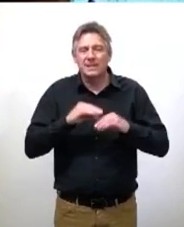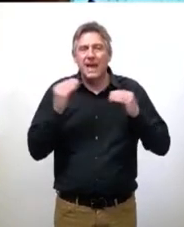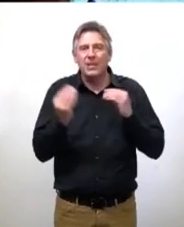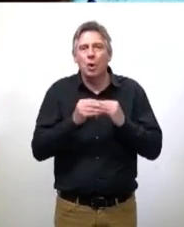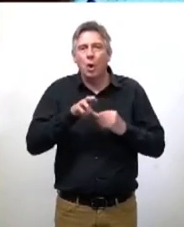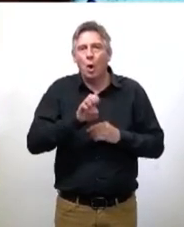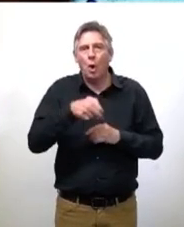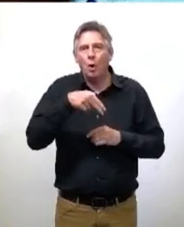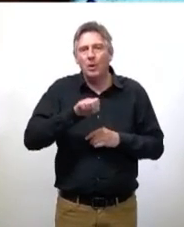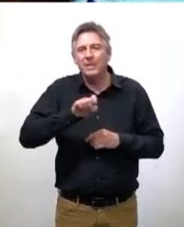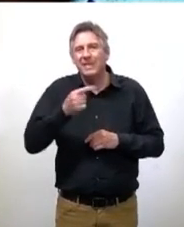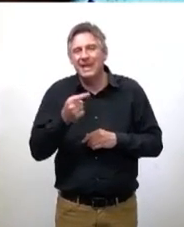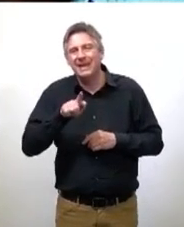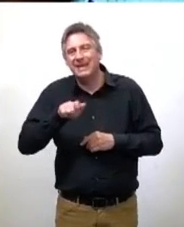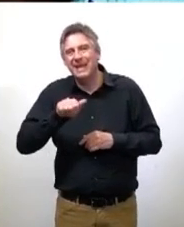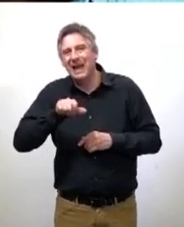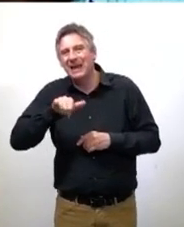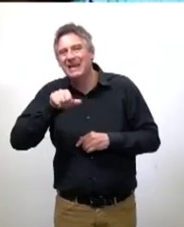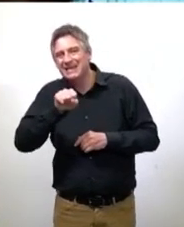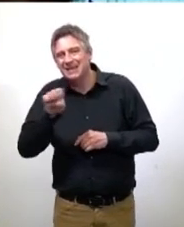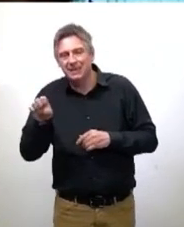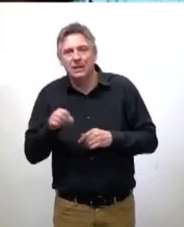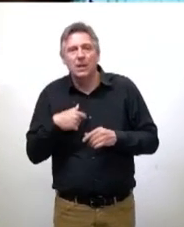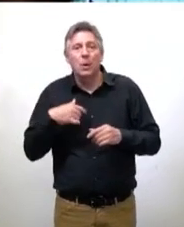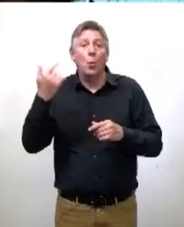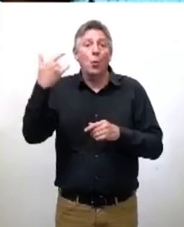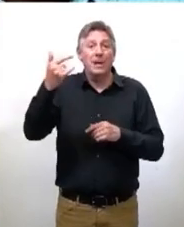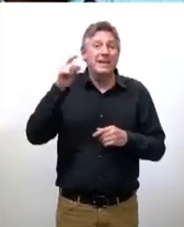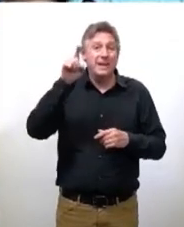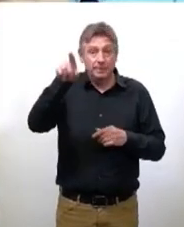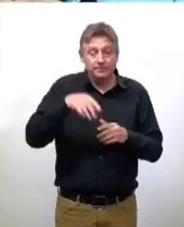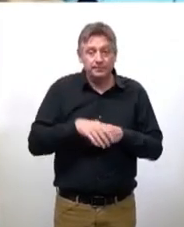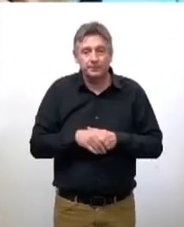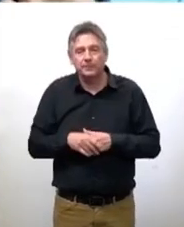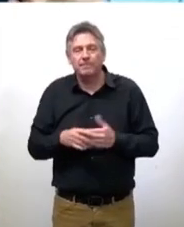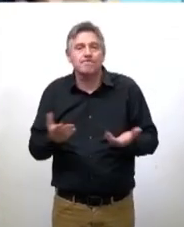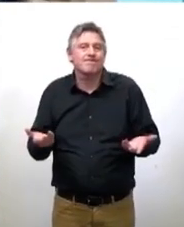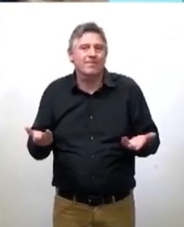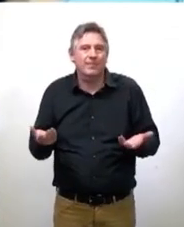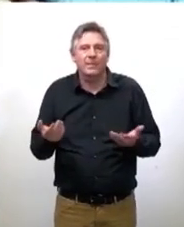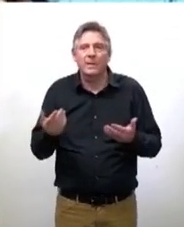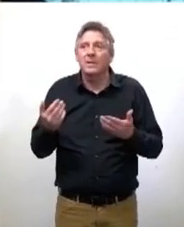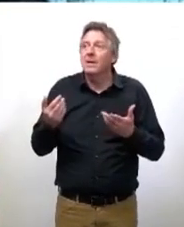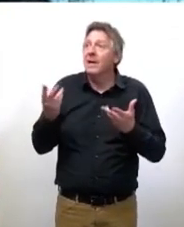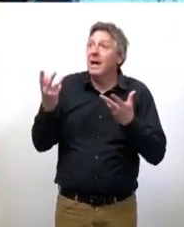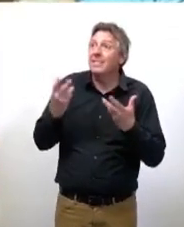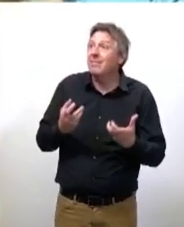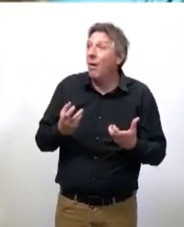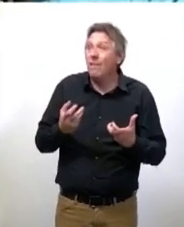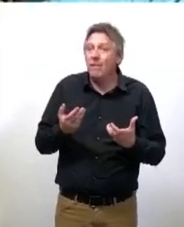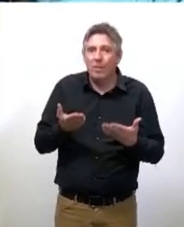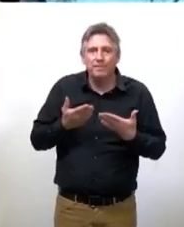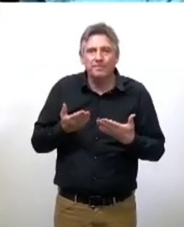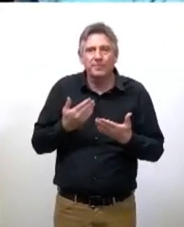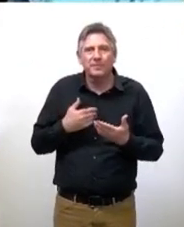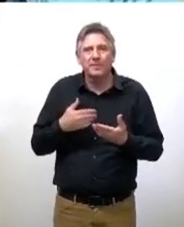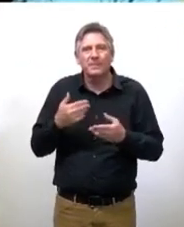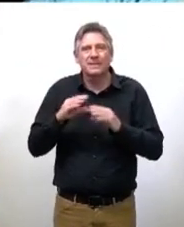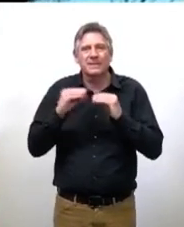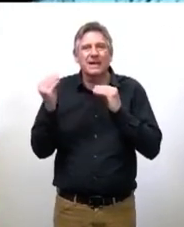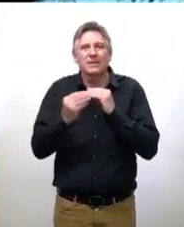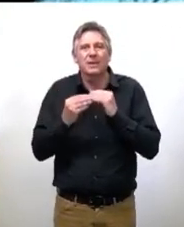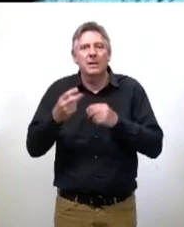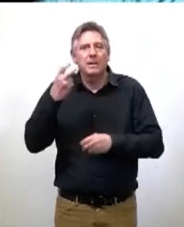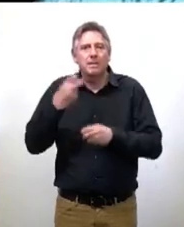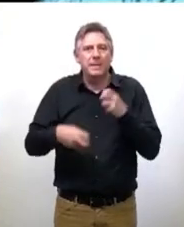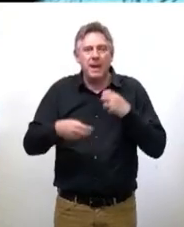exemples d'échecs peuvent être mentionnés aussi, à Lille par exemple, où à défaut d'offres attrayantes, la mairie a décidé de nommer son stade